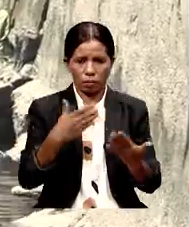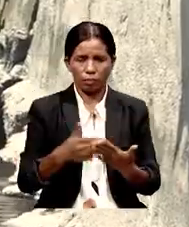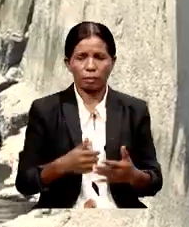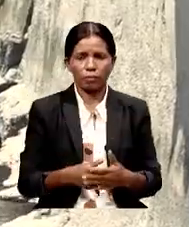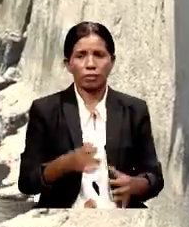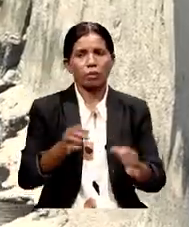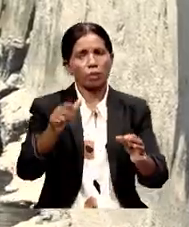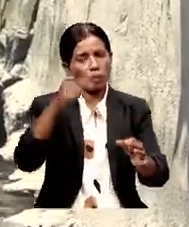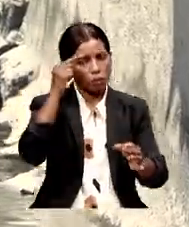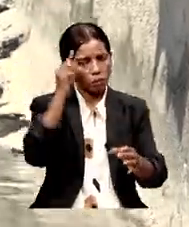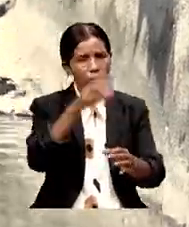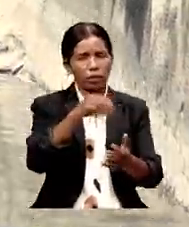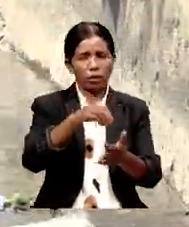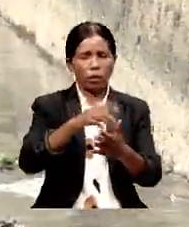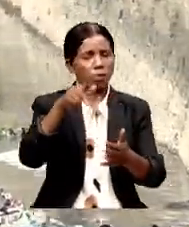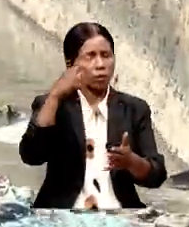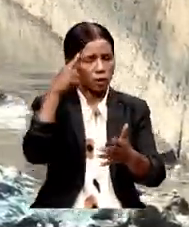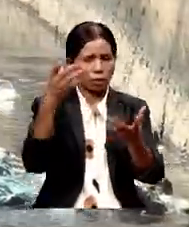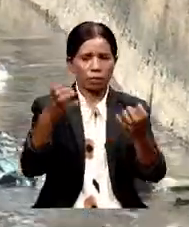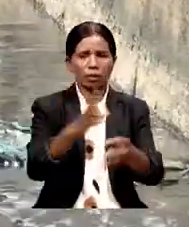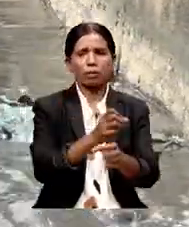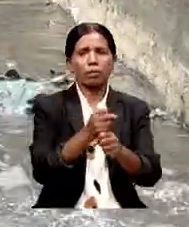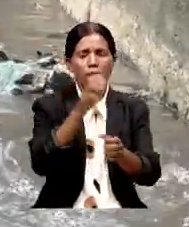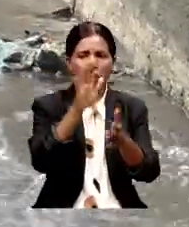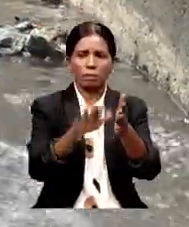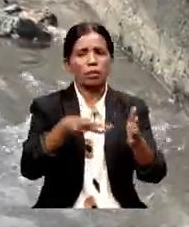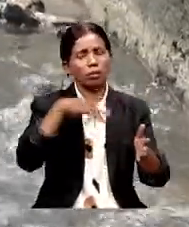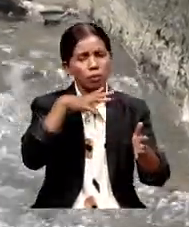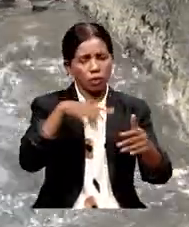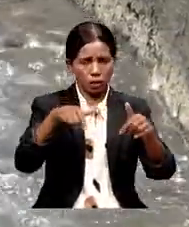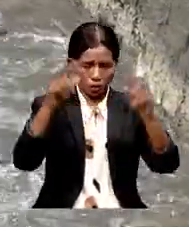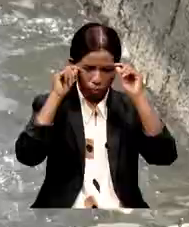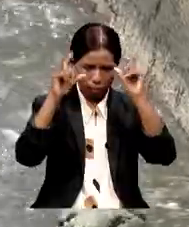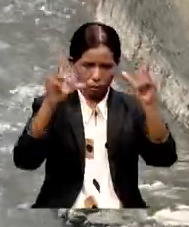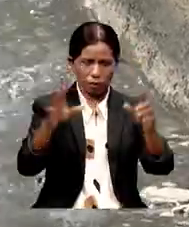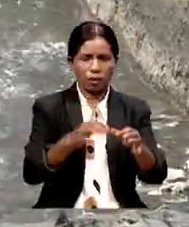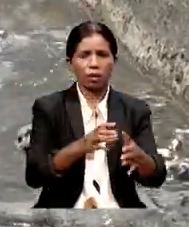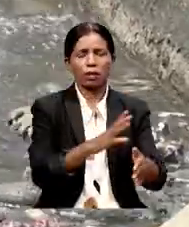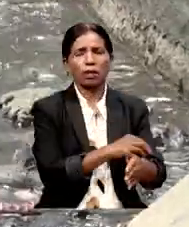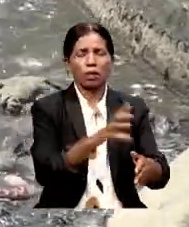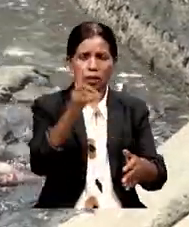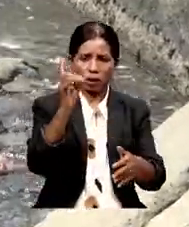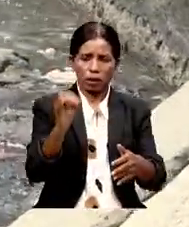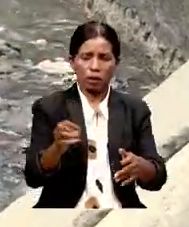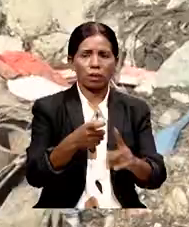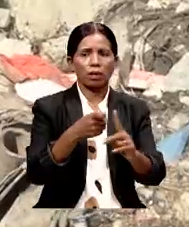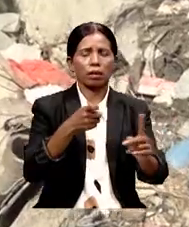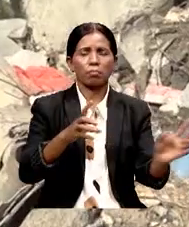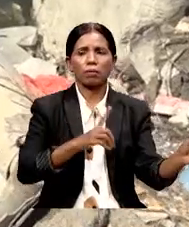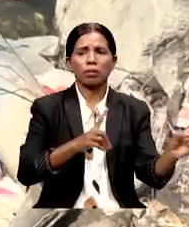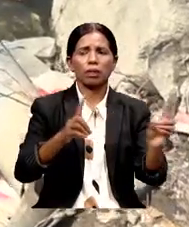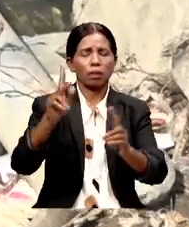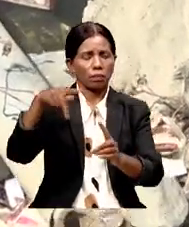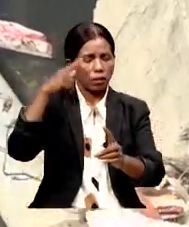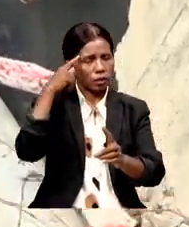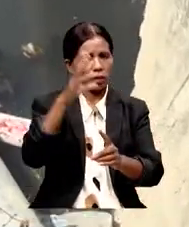mas que o governo anterior cria política UEM, onde há menos lixo e a território nacional, ele e a capital dele, lixo e implementação